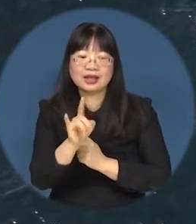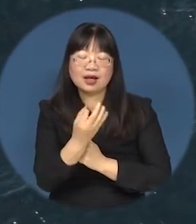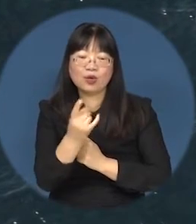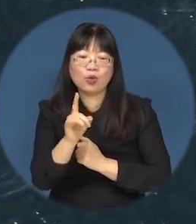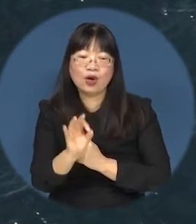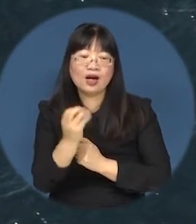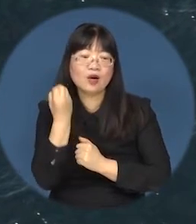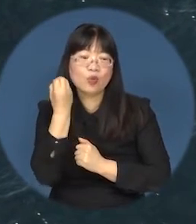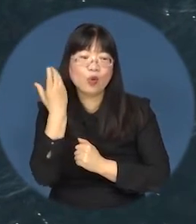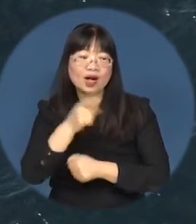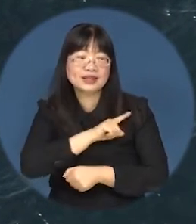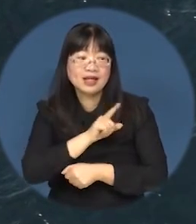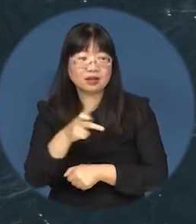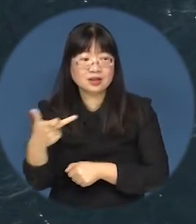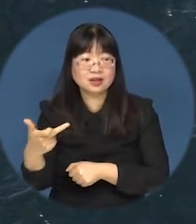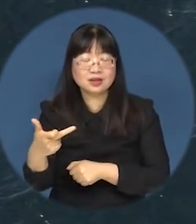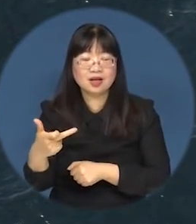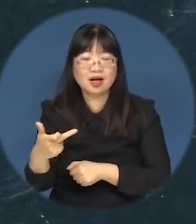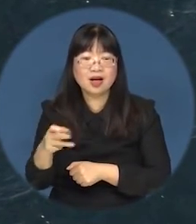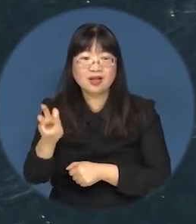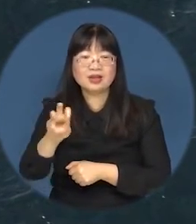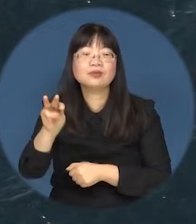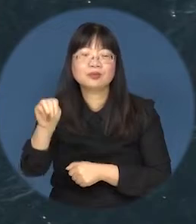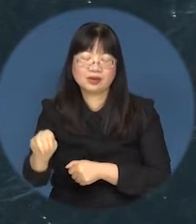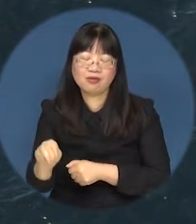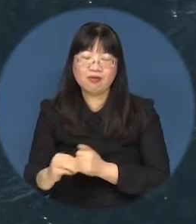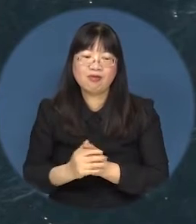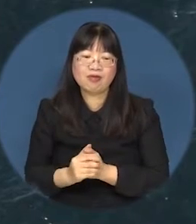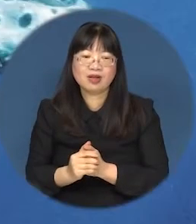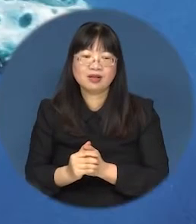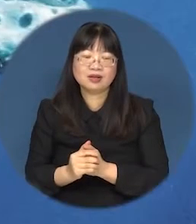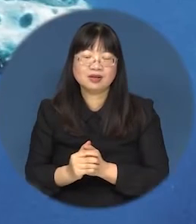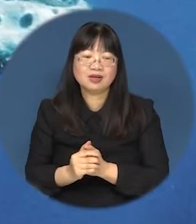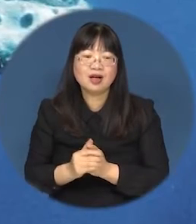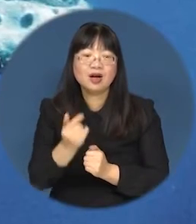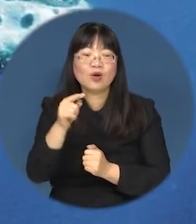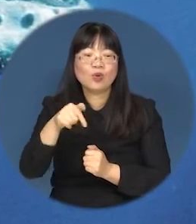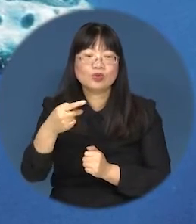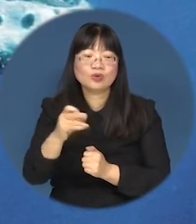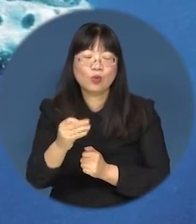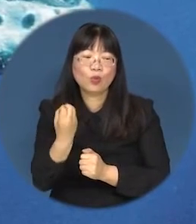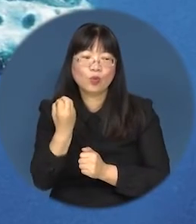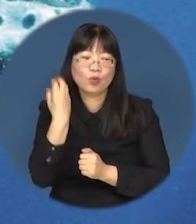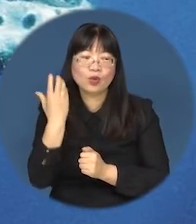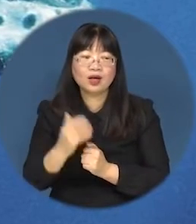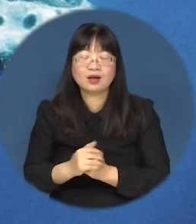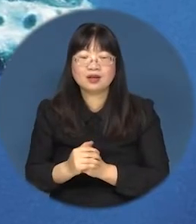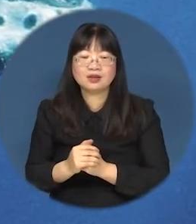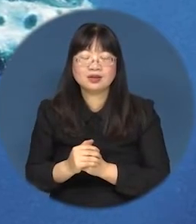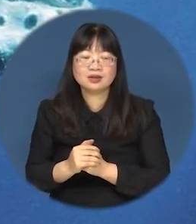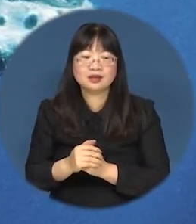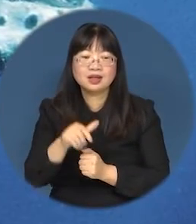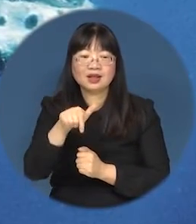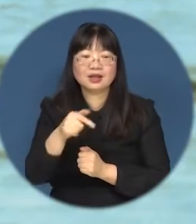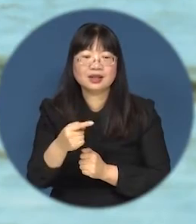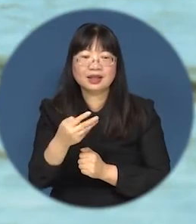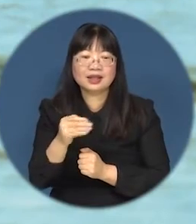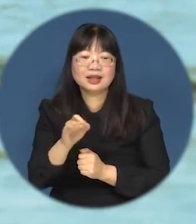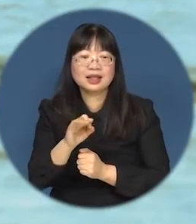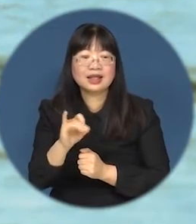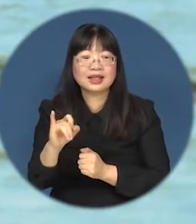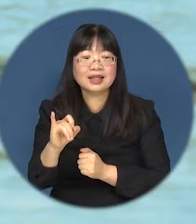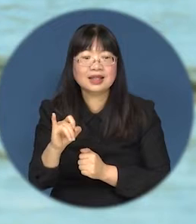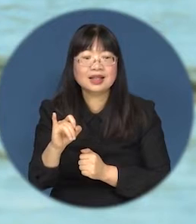대왕고래. 제일 큰 거겠죠? 예, 예, 그건 한 30m 정도 되죠. 그리고 혹등고래, 네, 그런 거 뭐